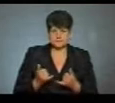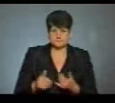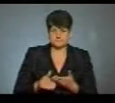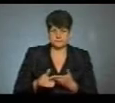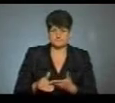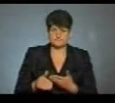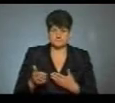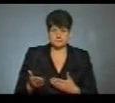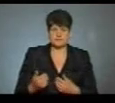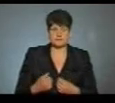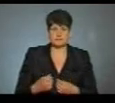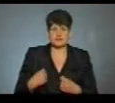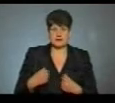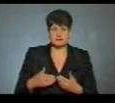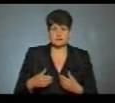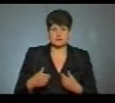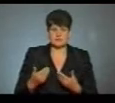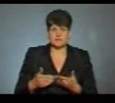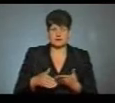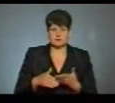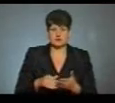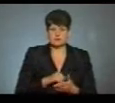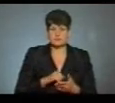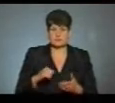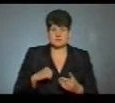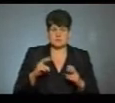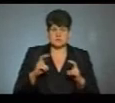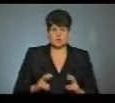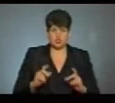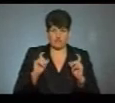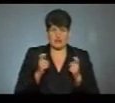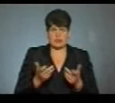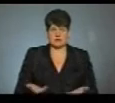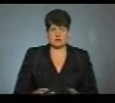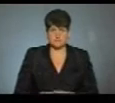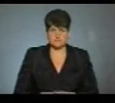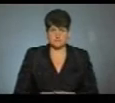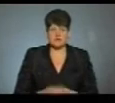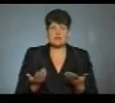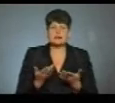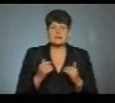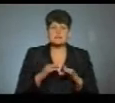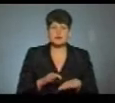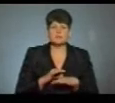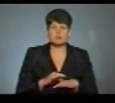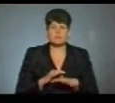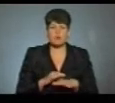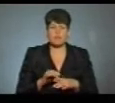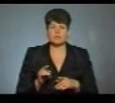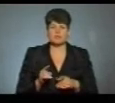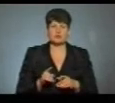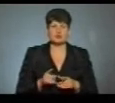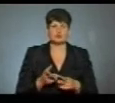допомогу. Ну і надала допомогу, що тепер сама сиджу в карантині. Які заходи проводять, щоб запобігти